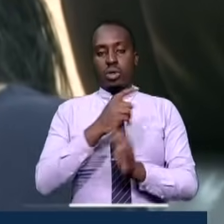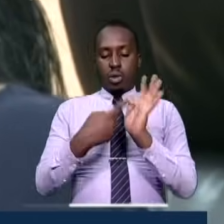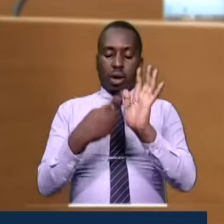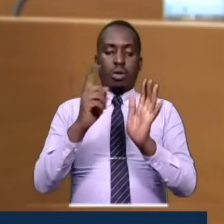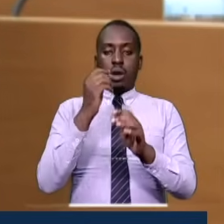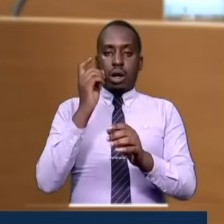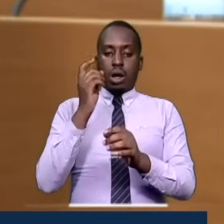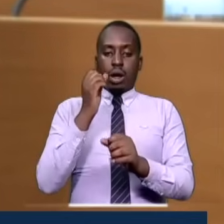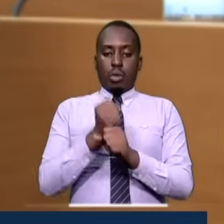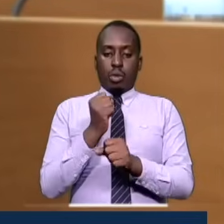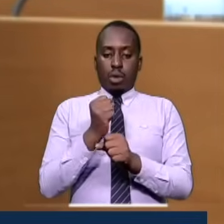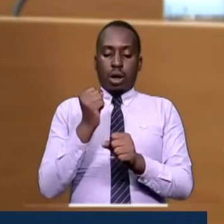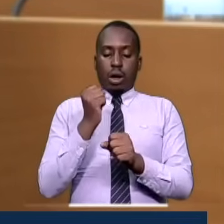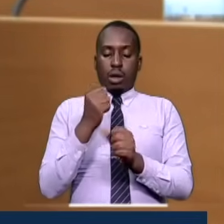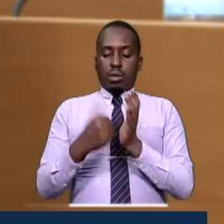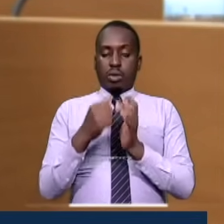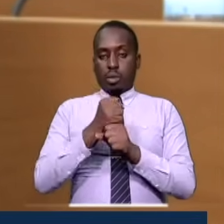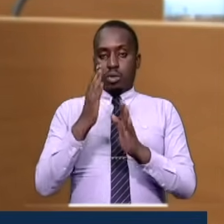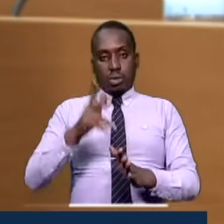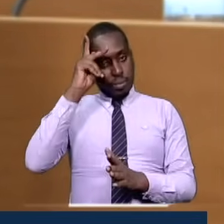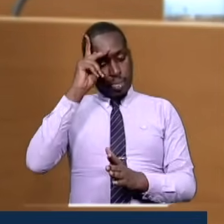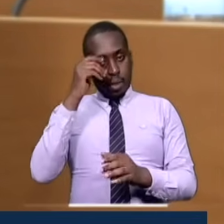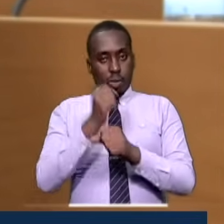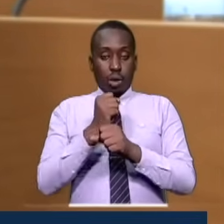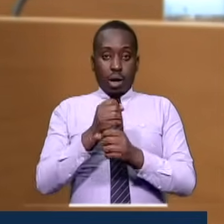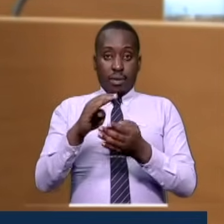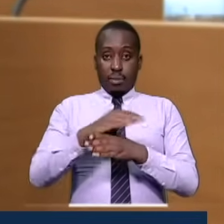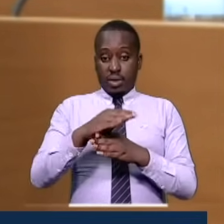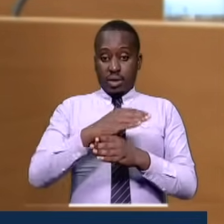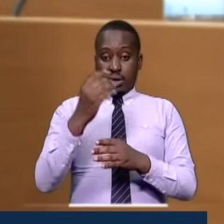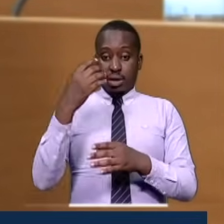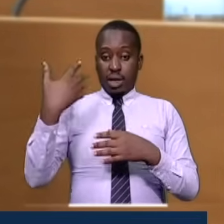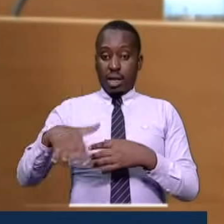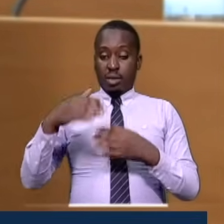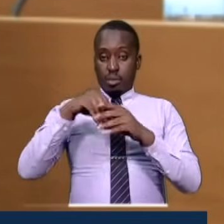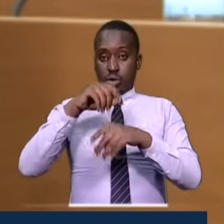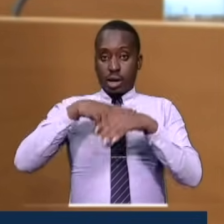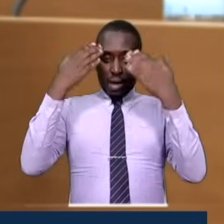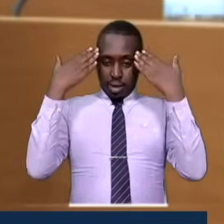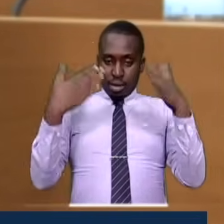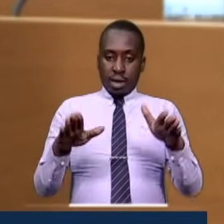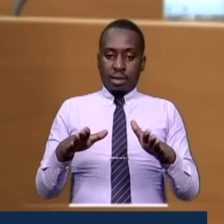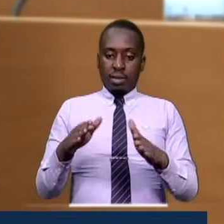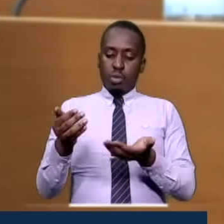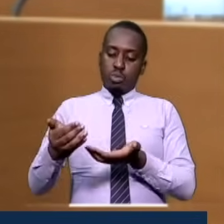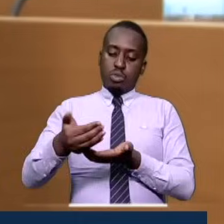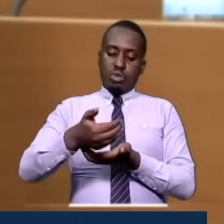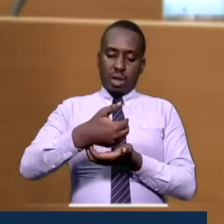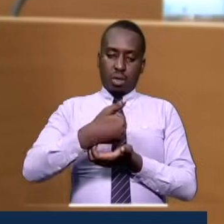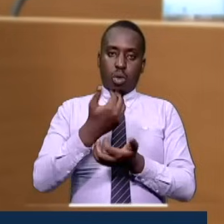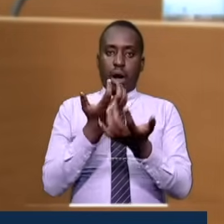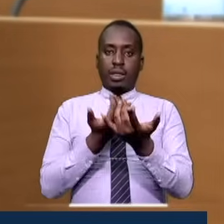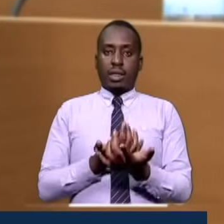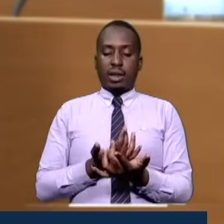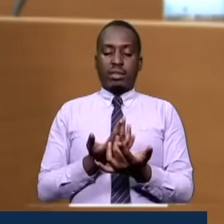n'ubumenyi. Kikaba cyari ikibazo cyo kugira ngo nakore investment ihenze mu gihe atazi n'umusaruro ategereje